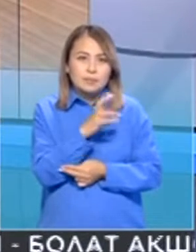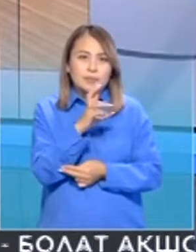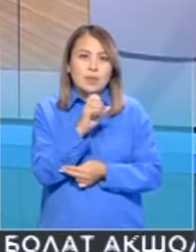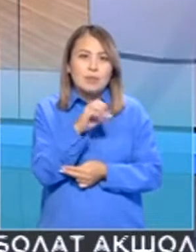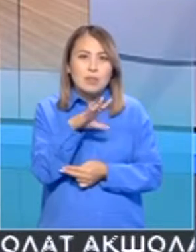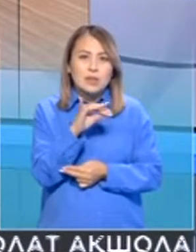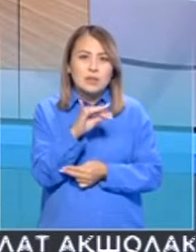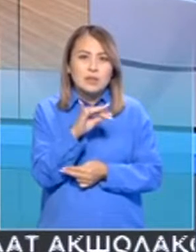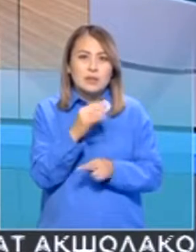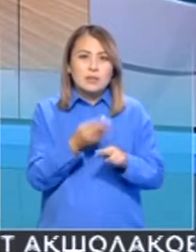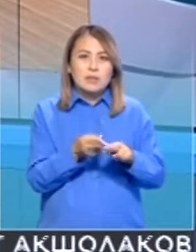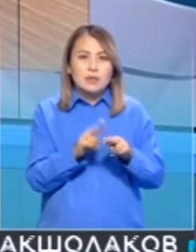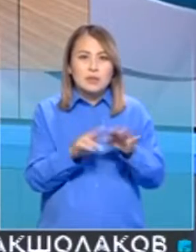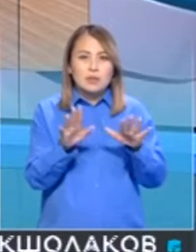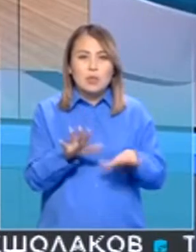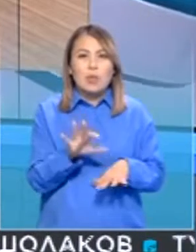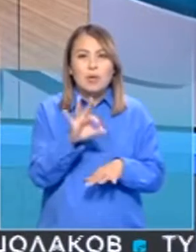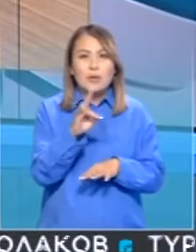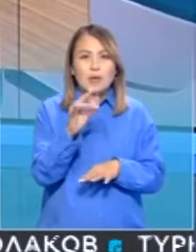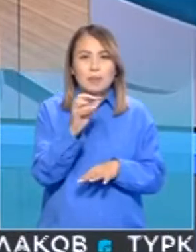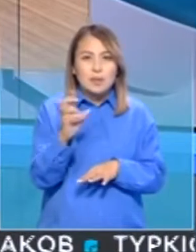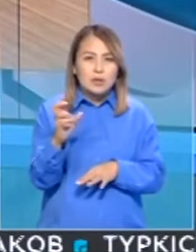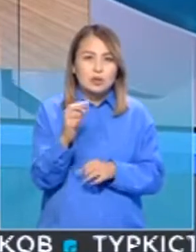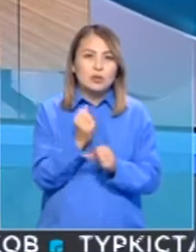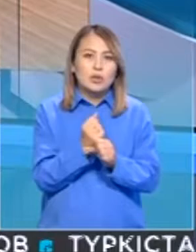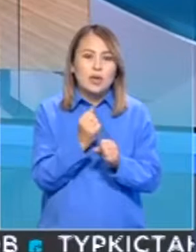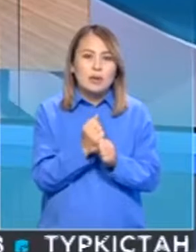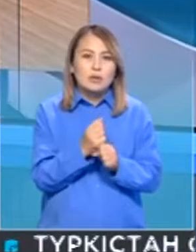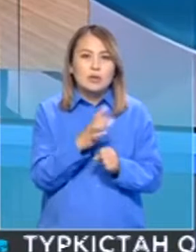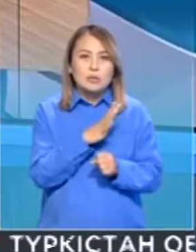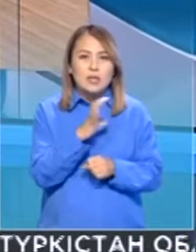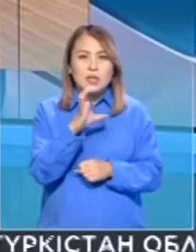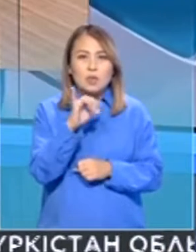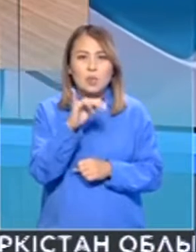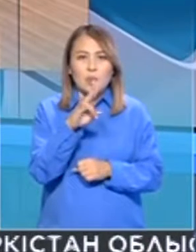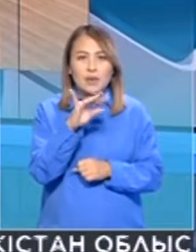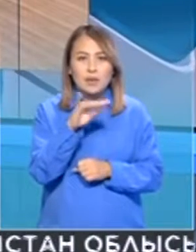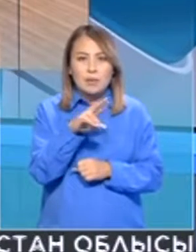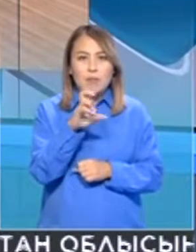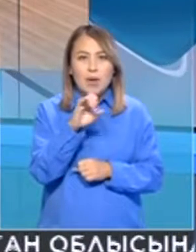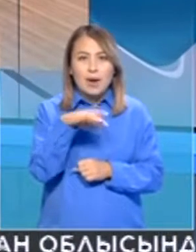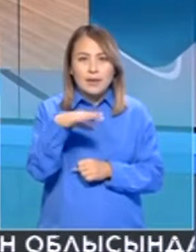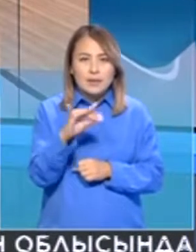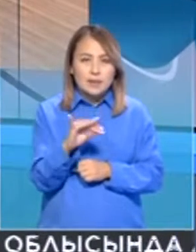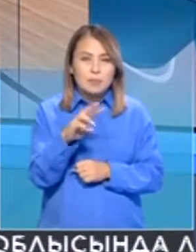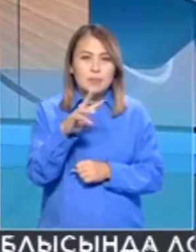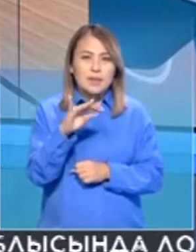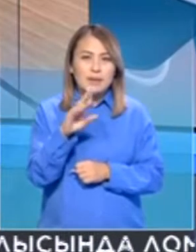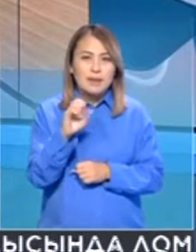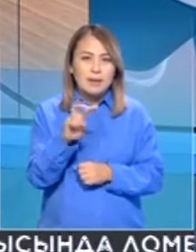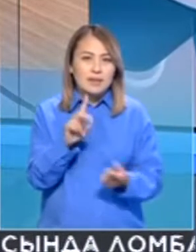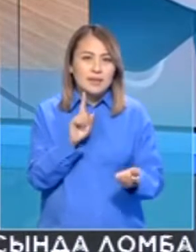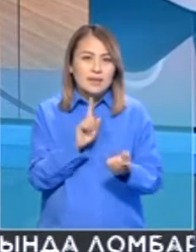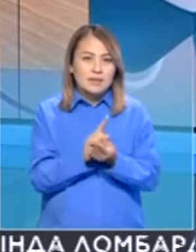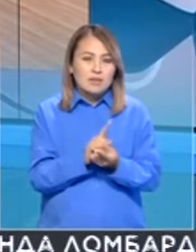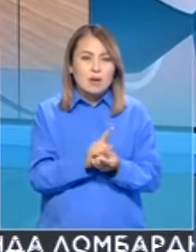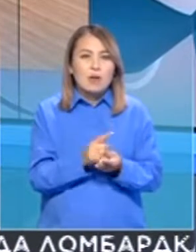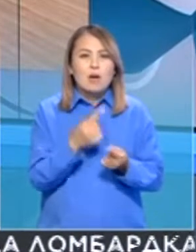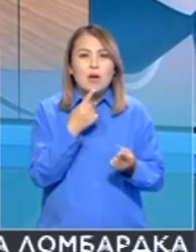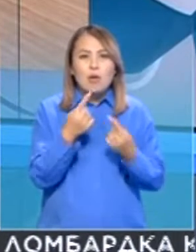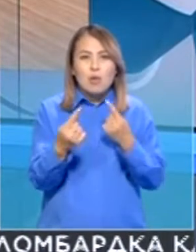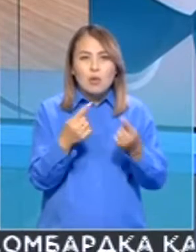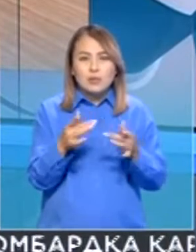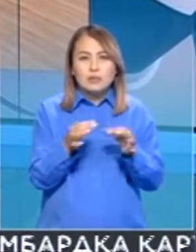аударылды. Барти Enterprises және OneWeb құрылтайшысы әрі төрағасы Сунил Барти Миттлмен кездесуде шалғай елді